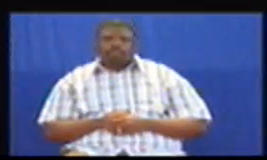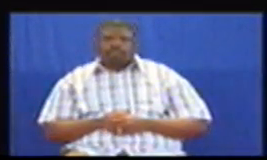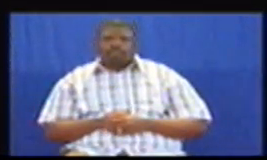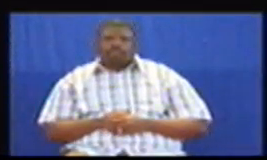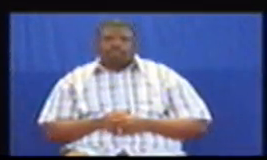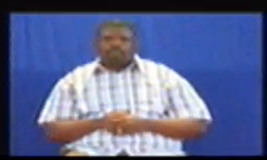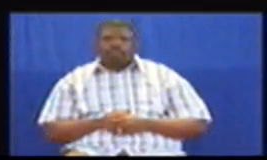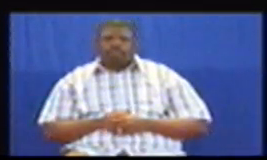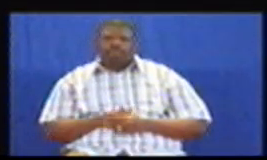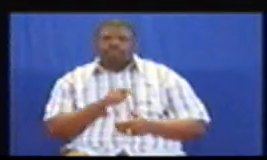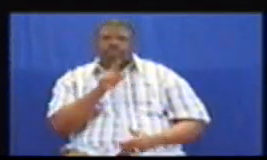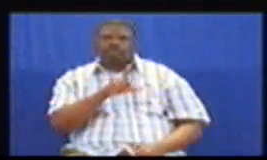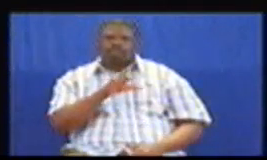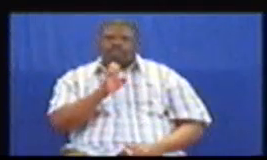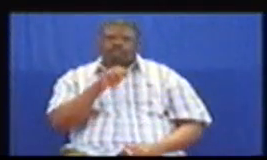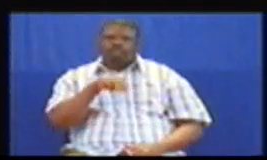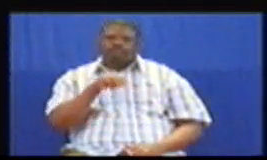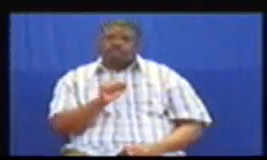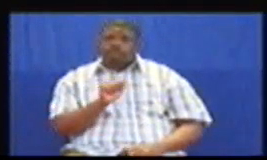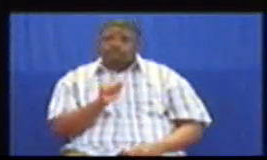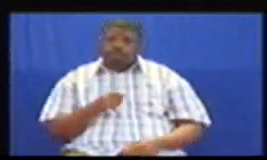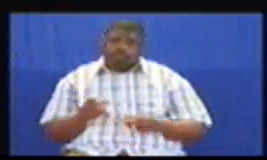Lakini Mheshimiwa Lema